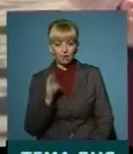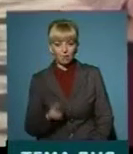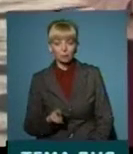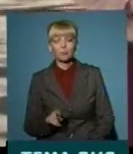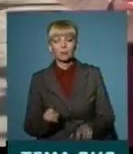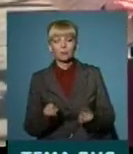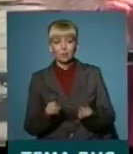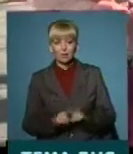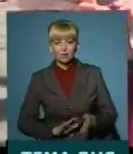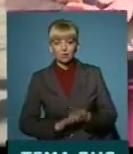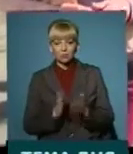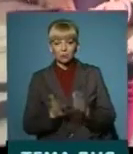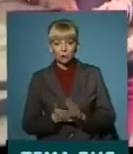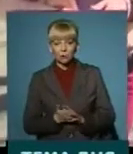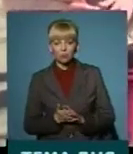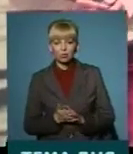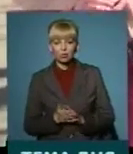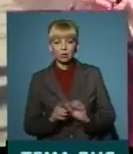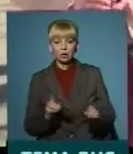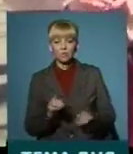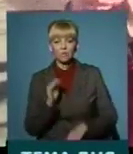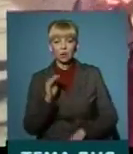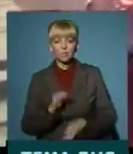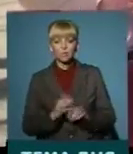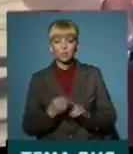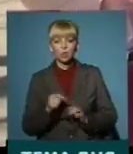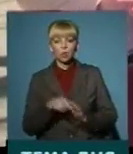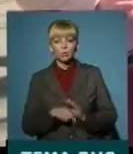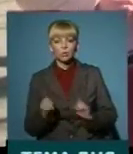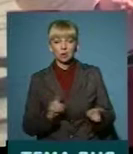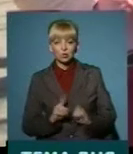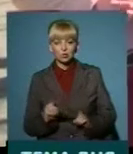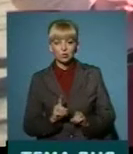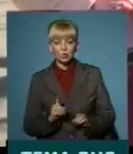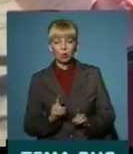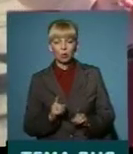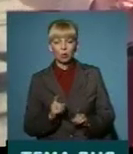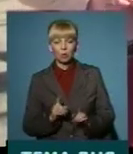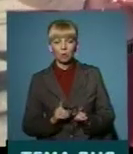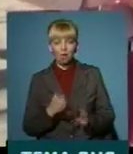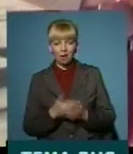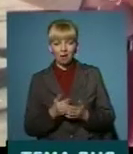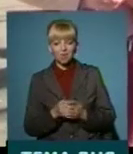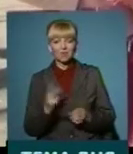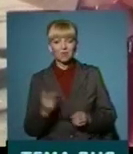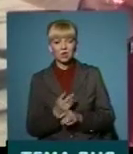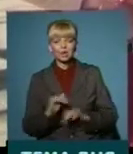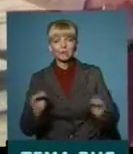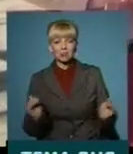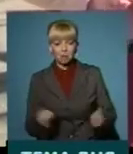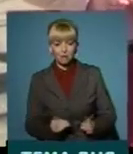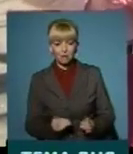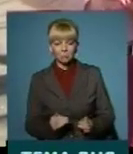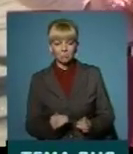така ситуація, що фактично це означає, що активність їхня теж вдвічі зменшилася.